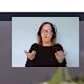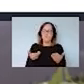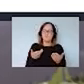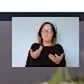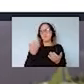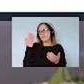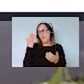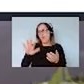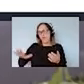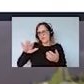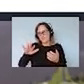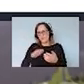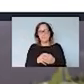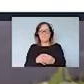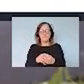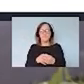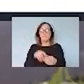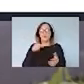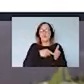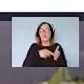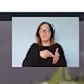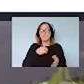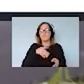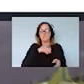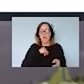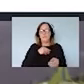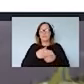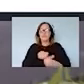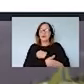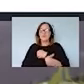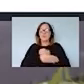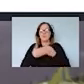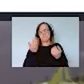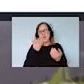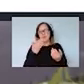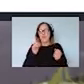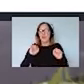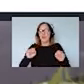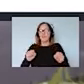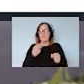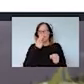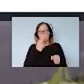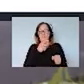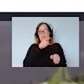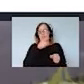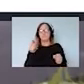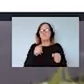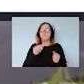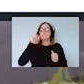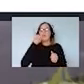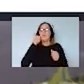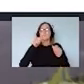jakąś społeczność. I tutaj mamy już zasoby takie bardzo aktywne. Zresztą widać po tym